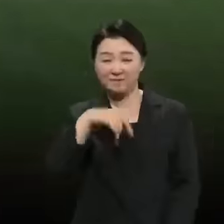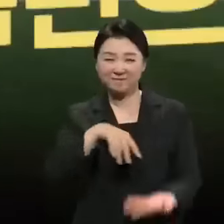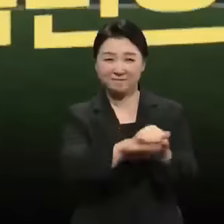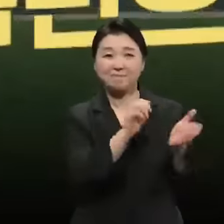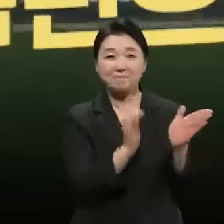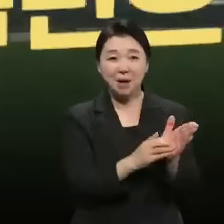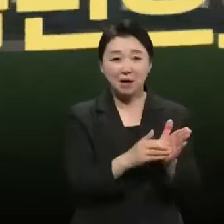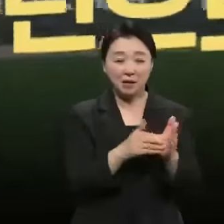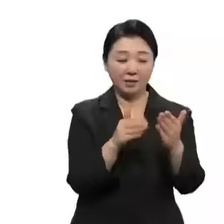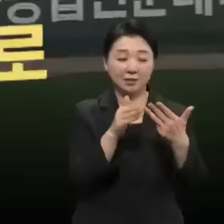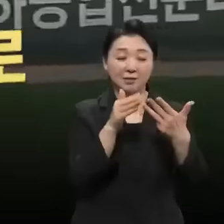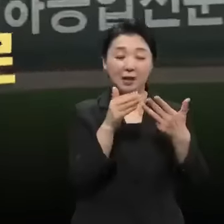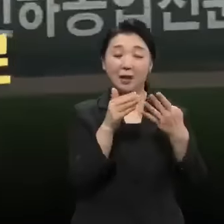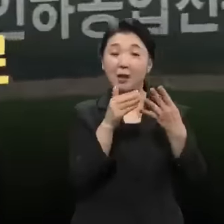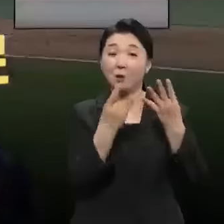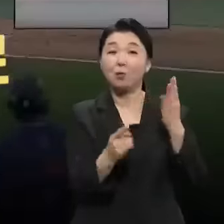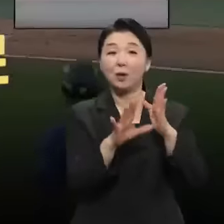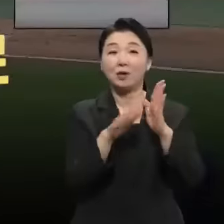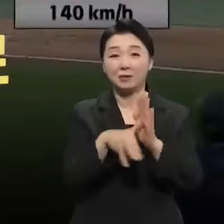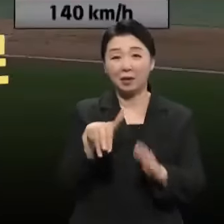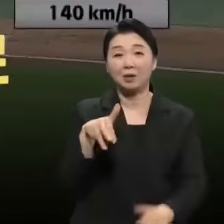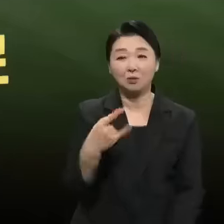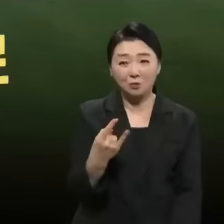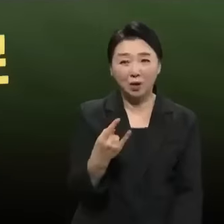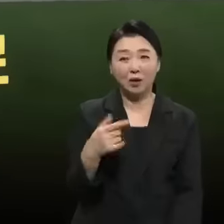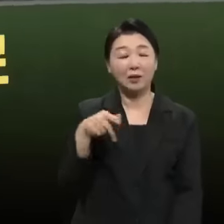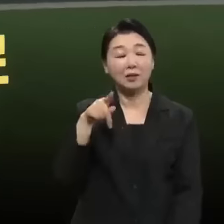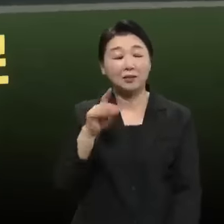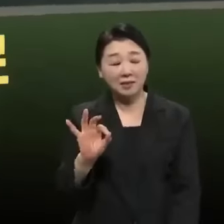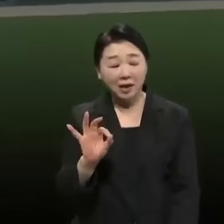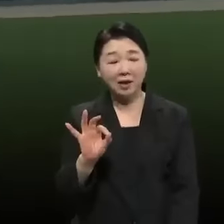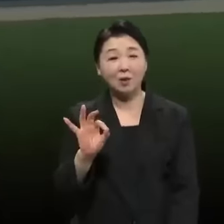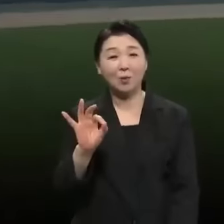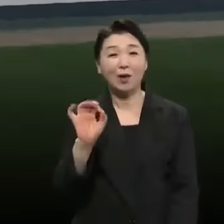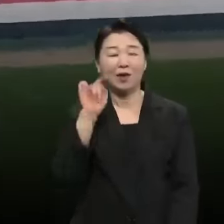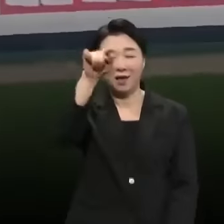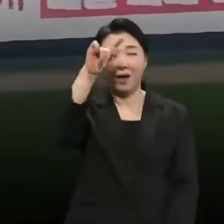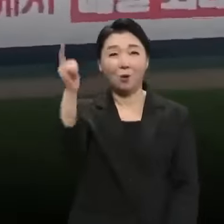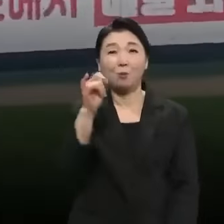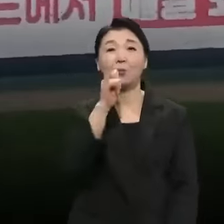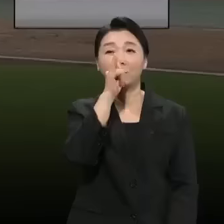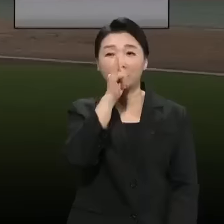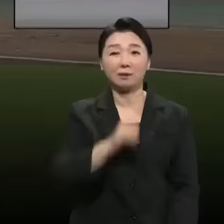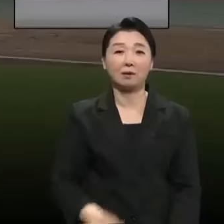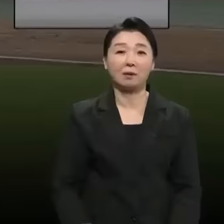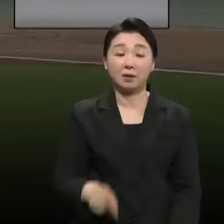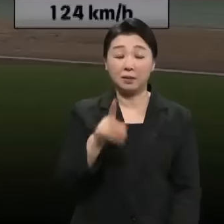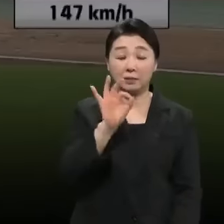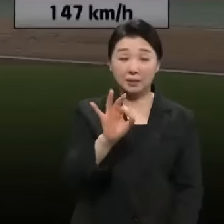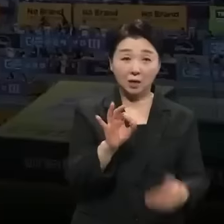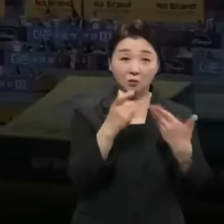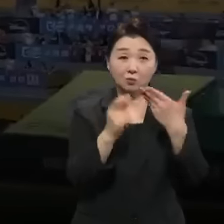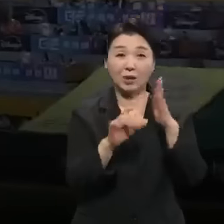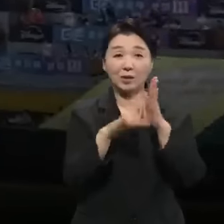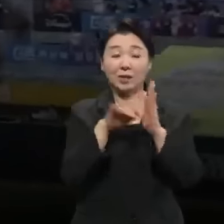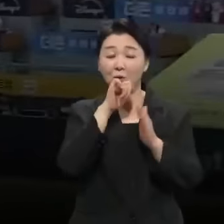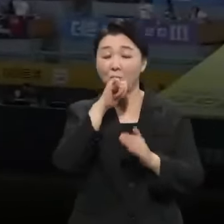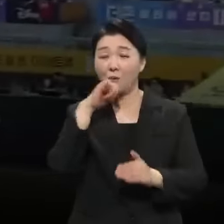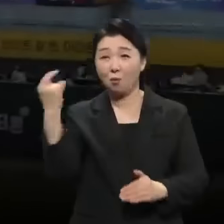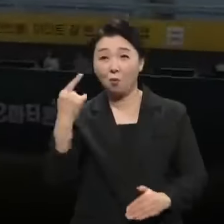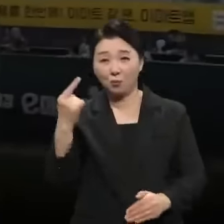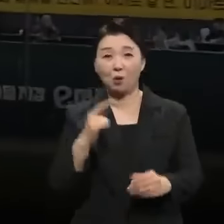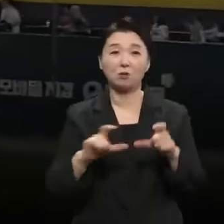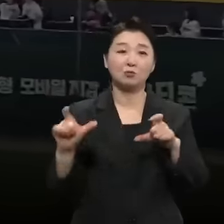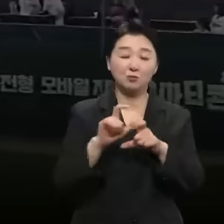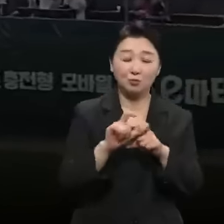4회에는 최재훈과 장진혁이 담장을 넘기며 빅이닝을 만들었습니다. 장진혁은 9회에도 홈런을 추가해